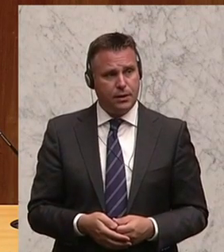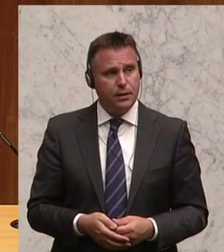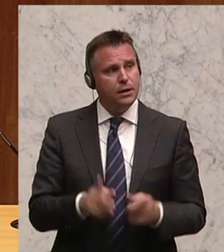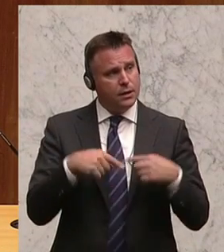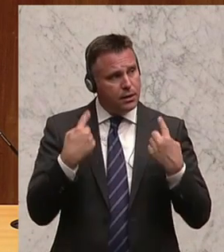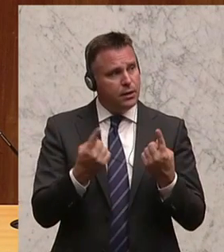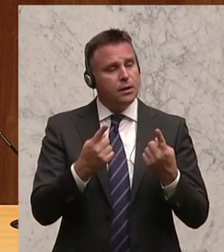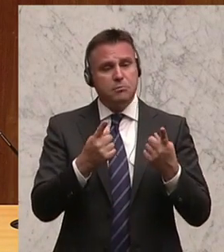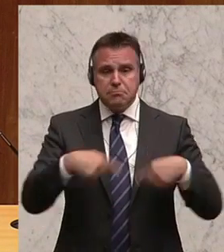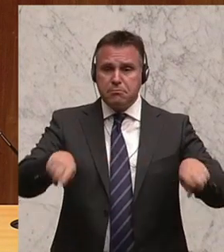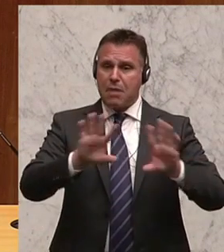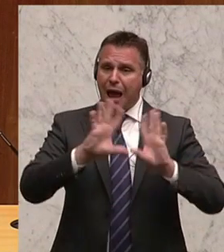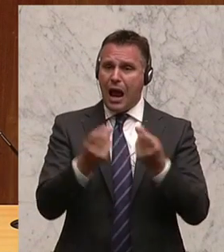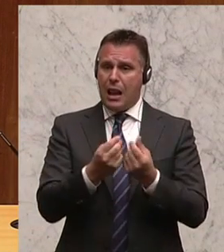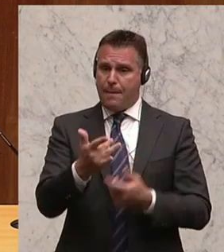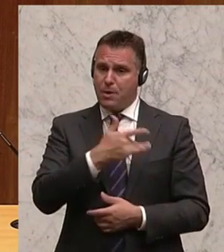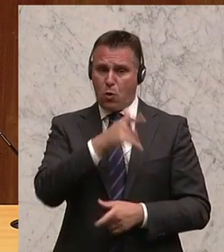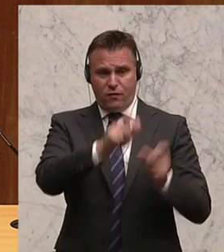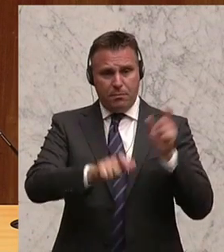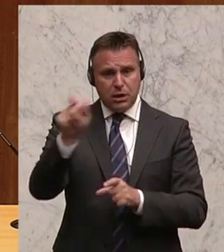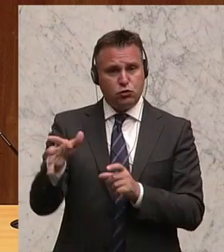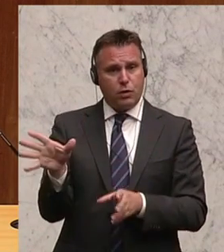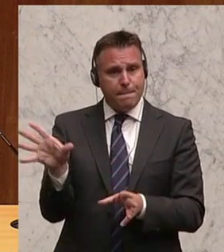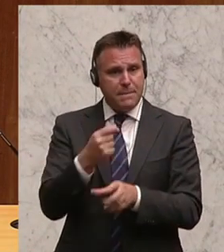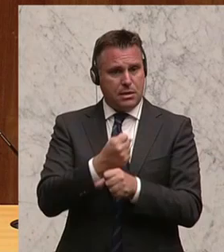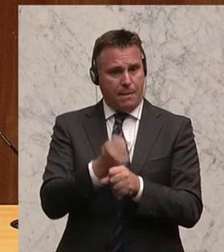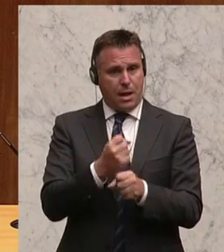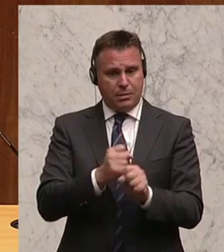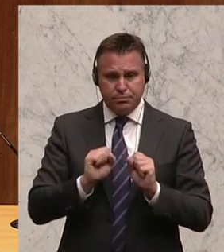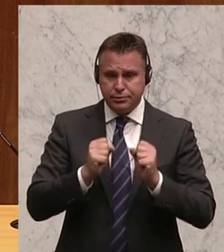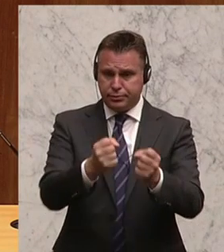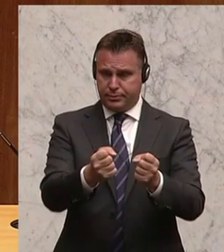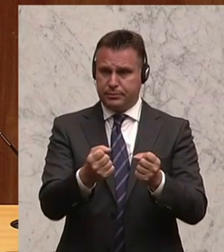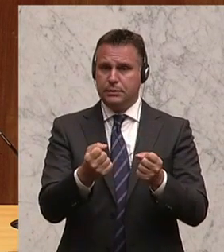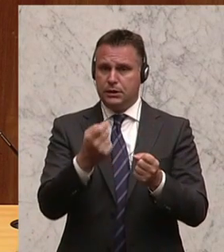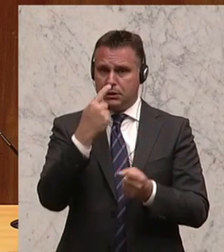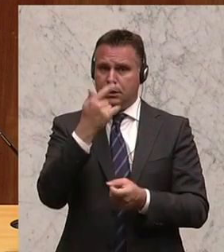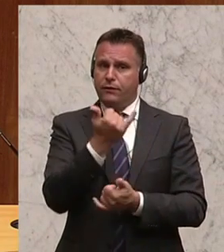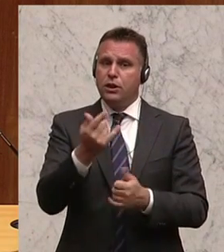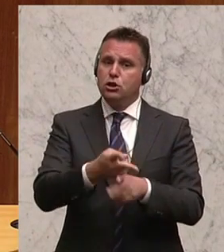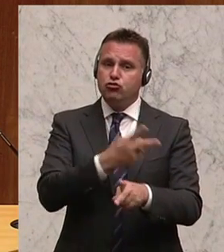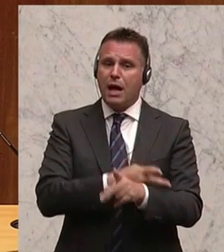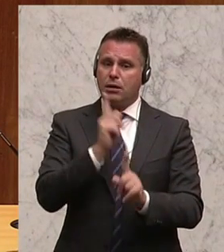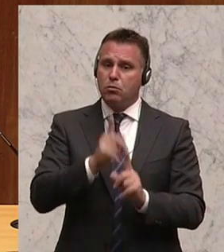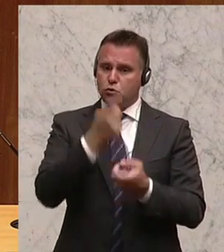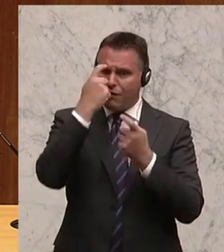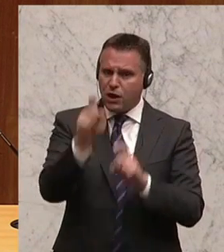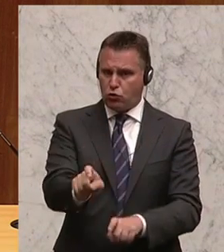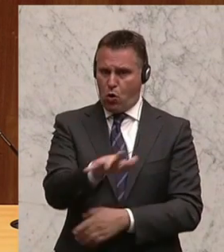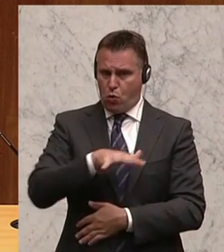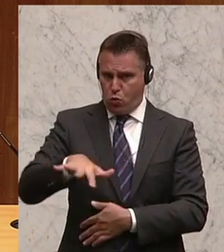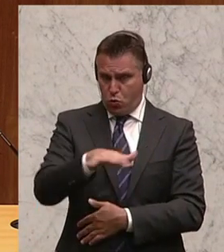es unter Mitwirkung aller Betroffenen im Sinne des gesamtstaatlichen Versorgungsauftrages